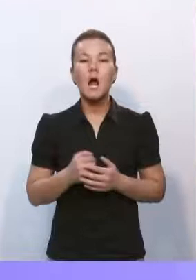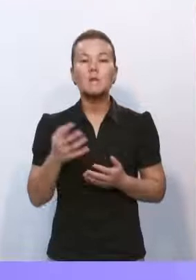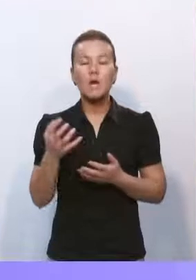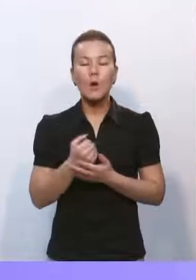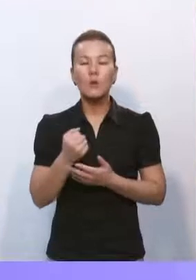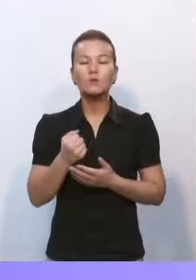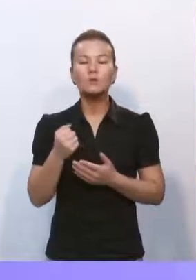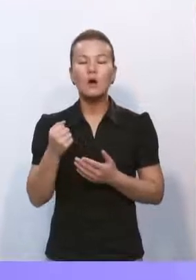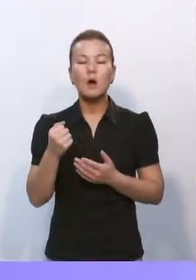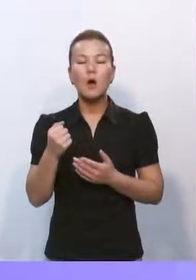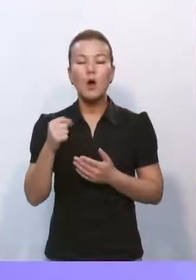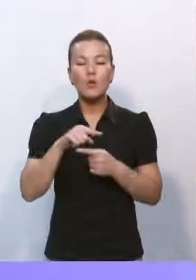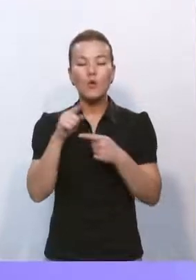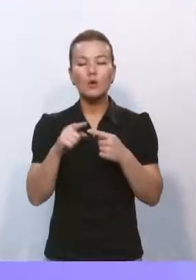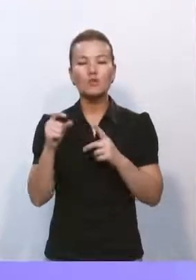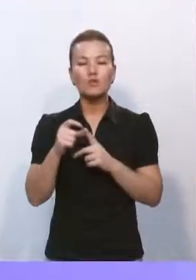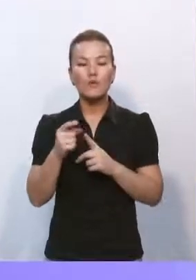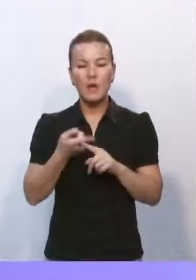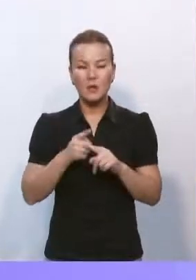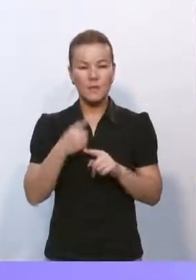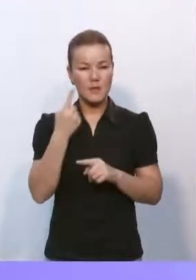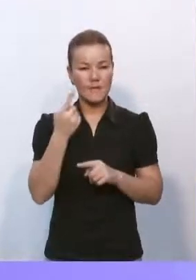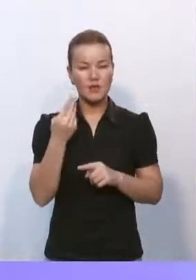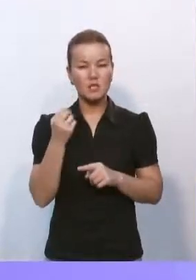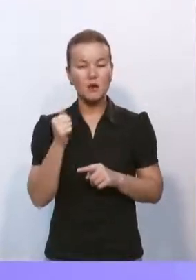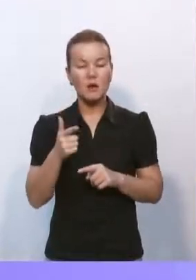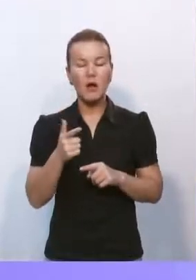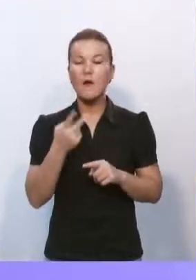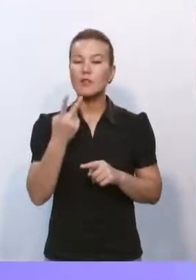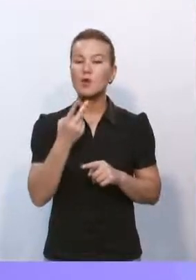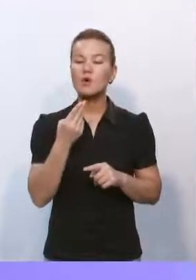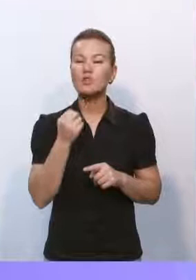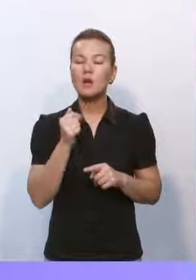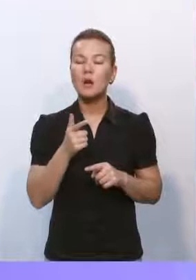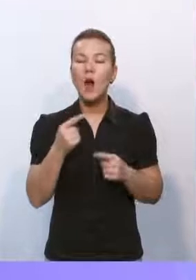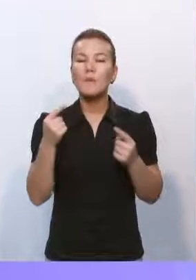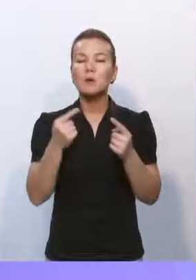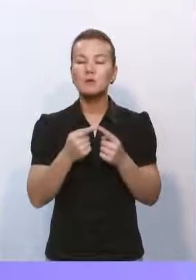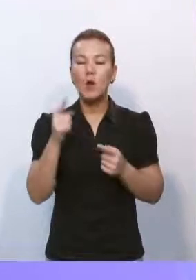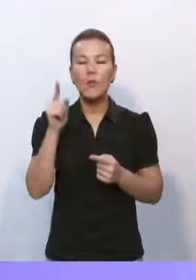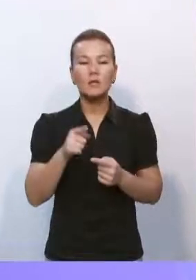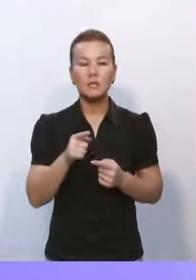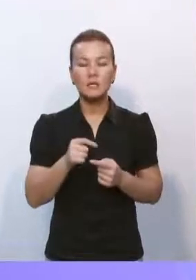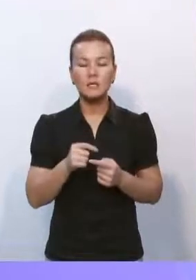Находим корень слова. Это первый шаг. Второй шаг. Определяем